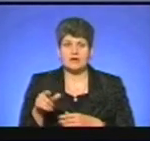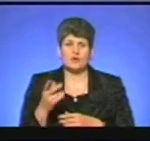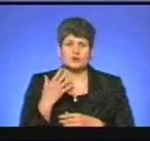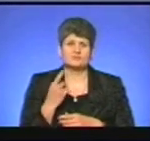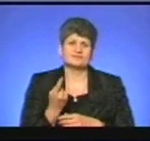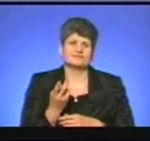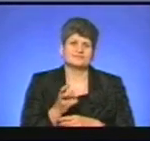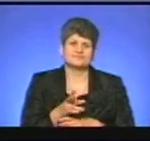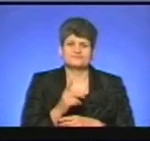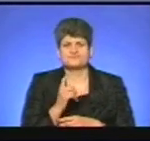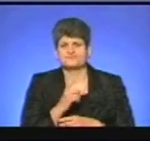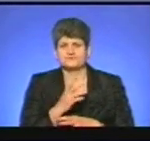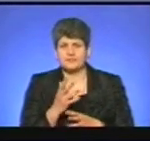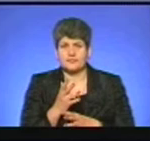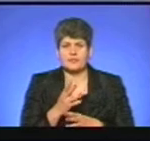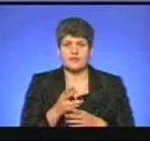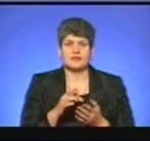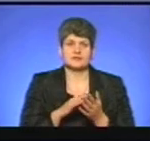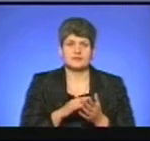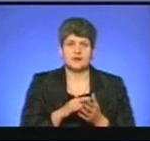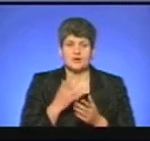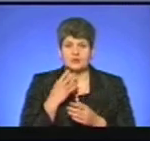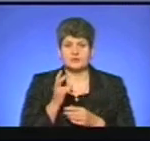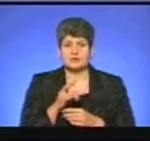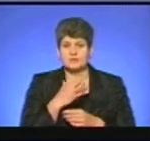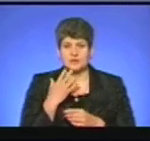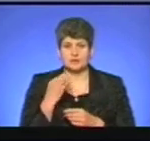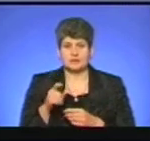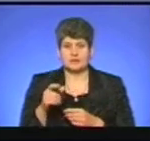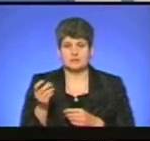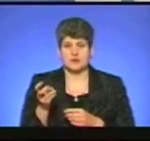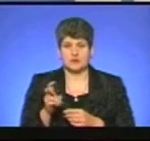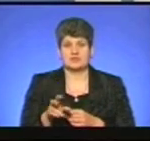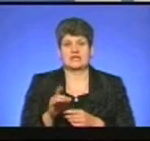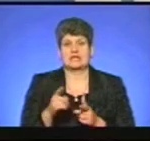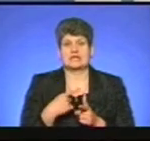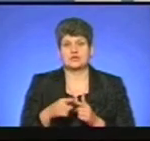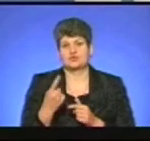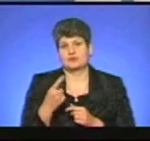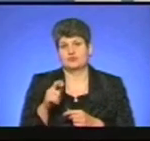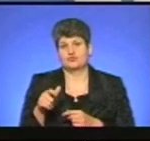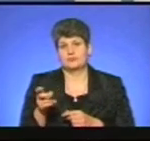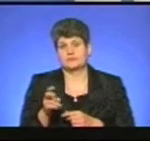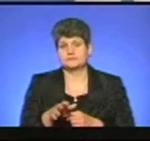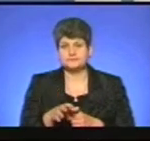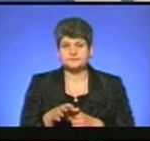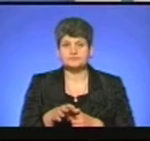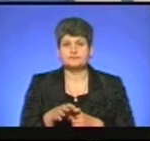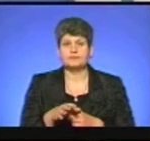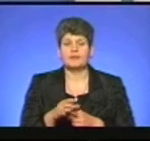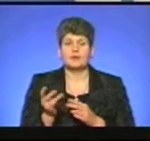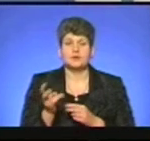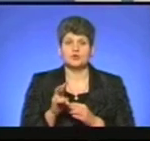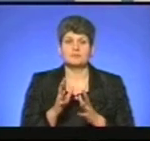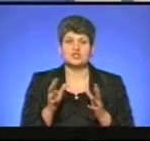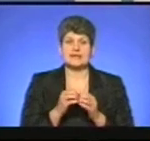приходиш, воно не так зрозуміло. Так само з екскурсіями, коли багато людей приходить, це набагато цікавіше, ніж коли одна поодинокі люди приходять. І, відповідно, прийшло більше